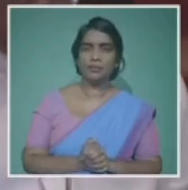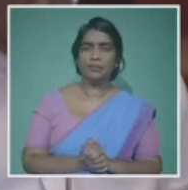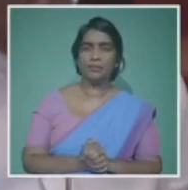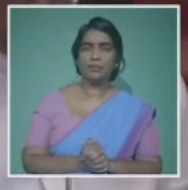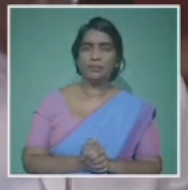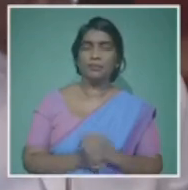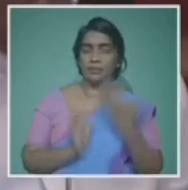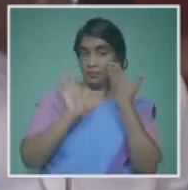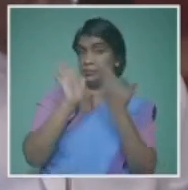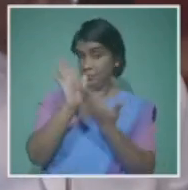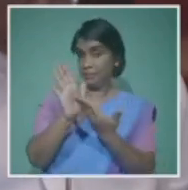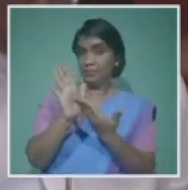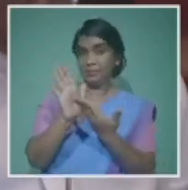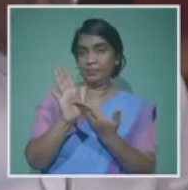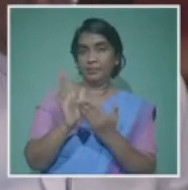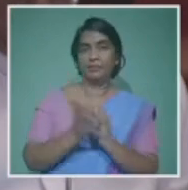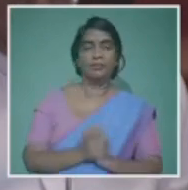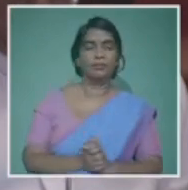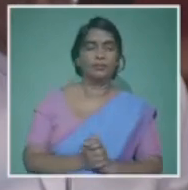Biar balan bangga butuhan.